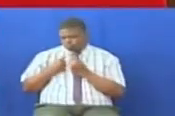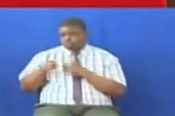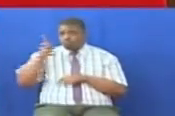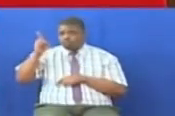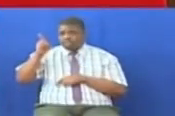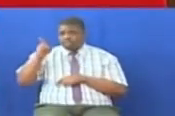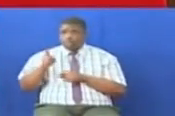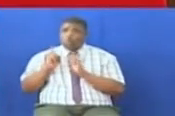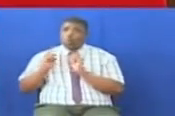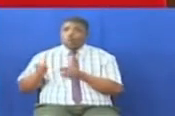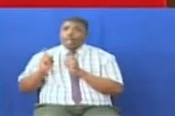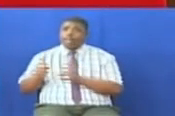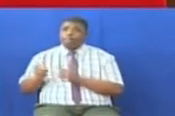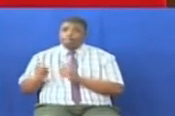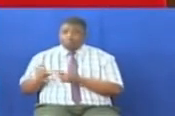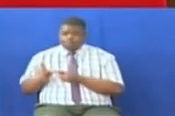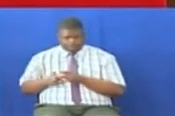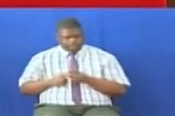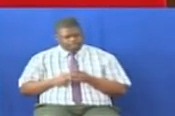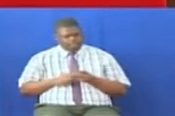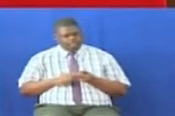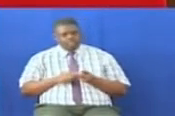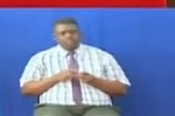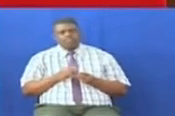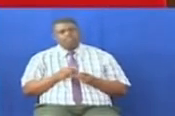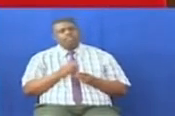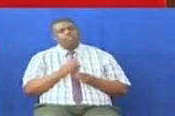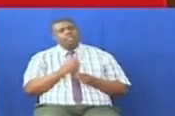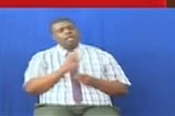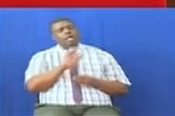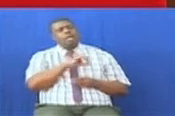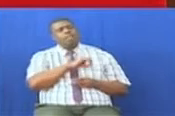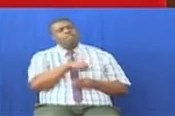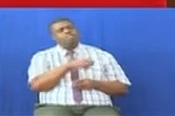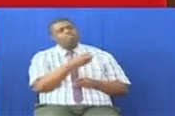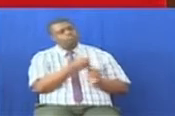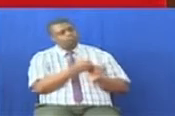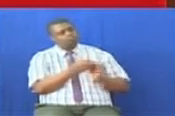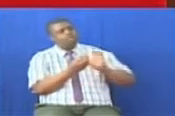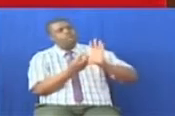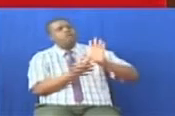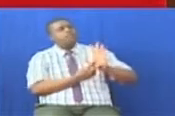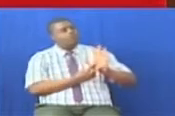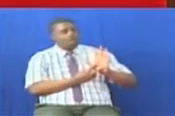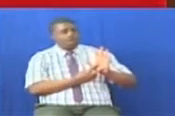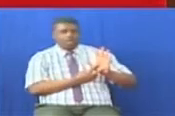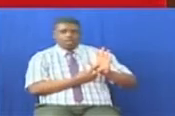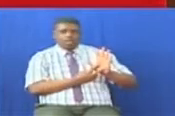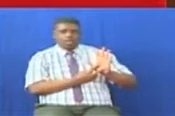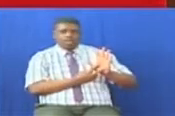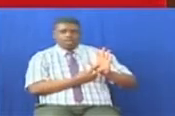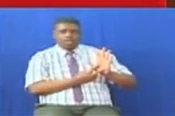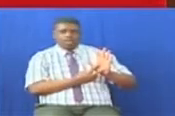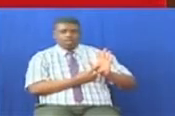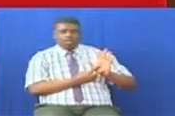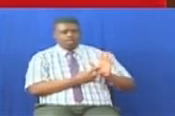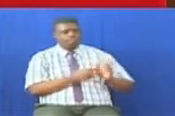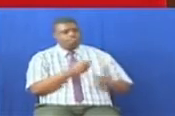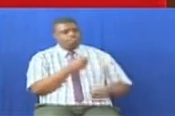kwamba kuna baadhi ya walimu toka 2017 hata zile posho tu, pesa zile kwa ajili ya kusafirishia